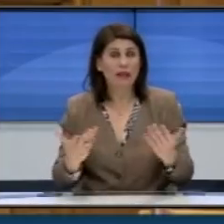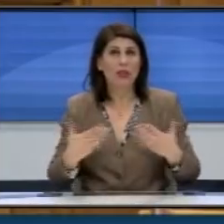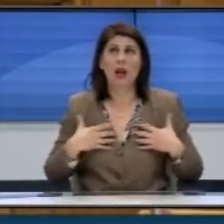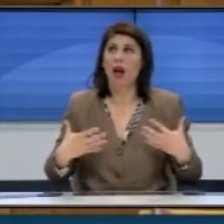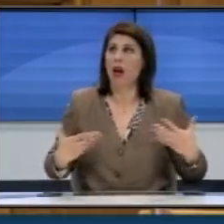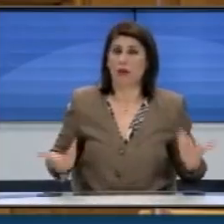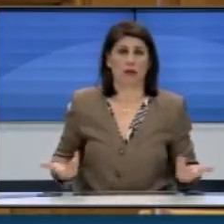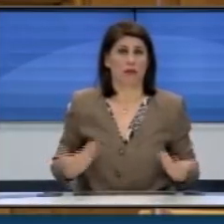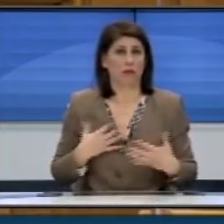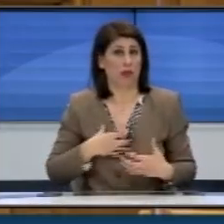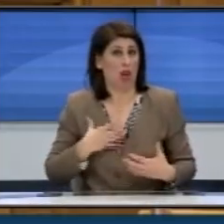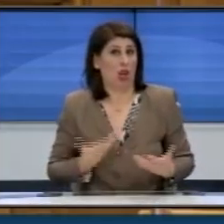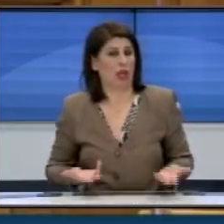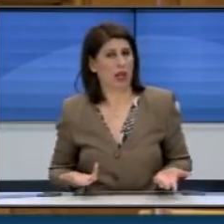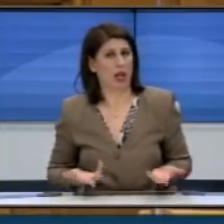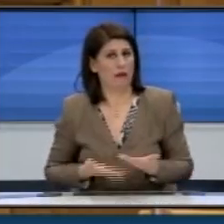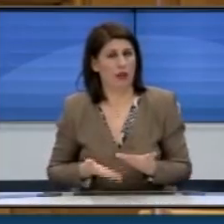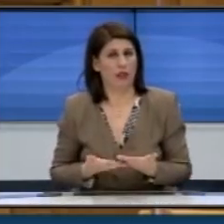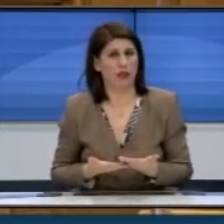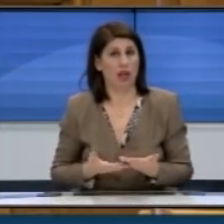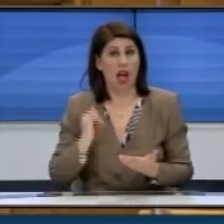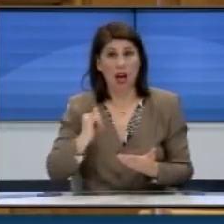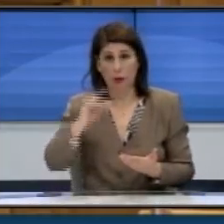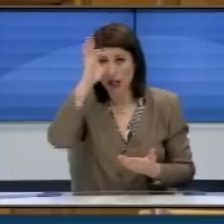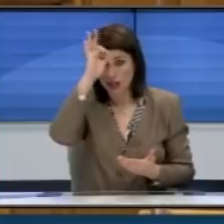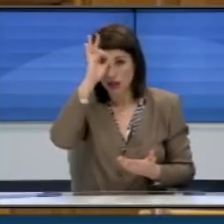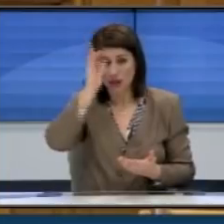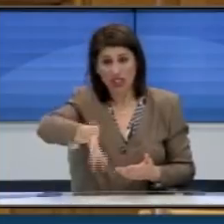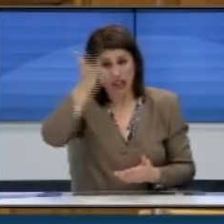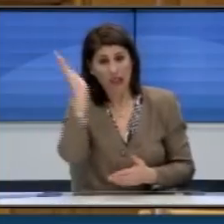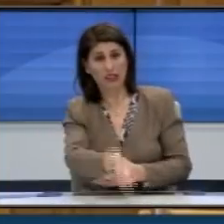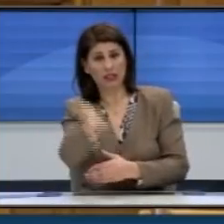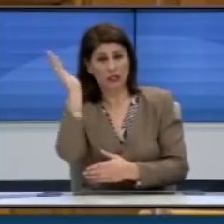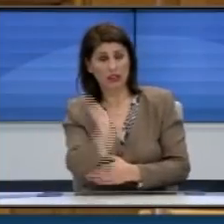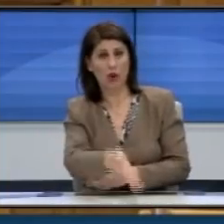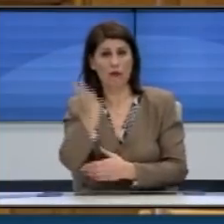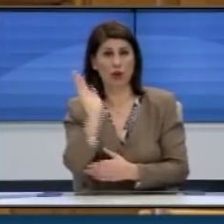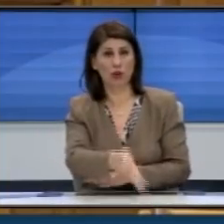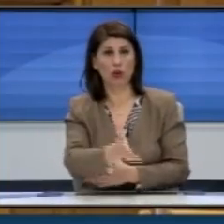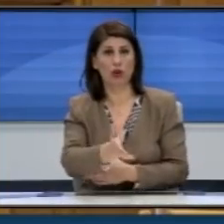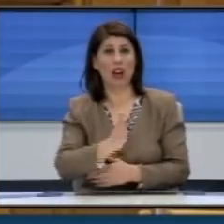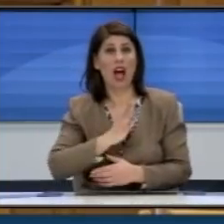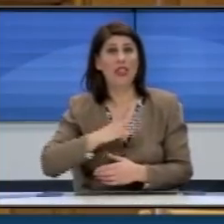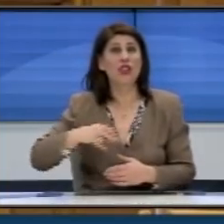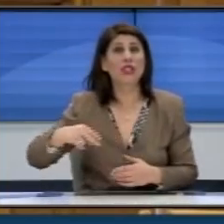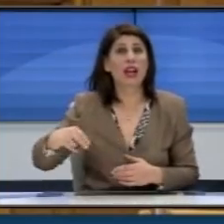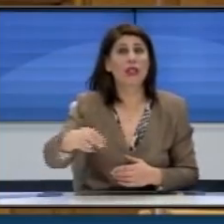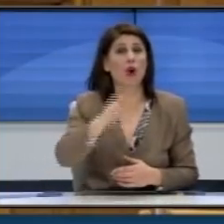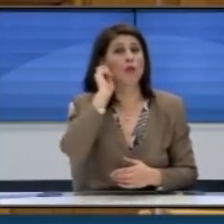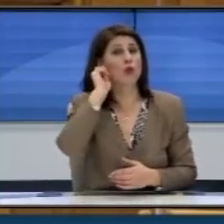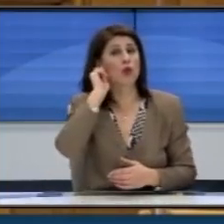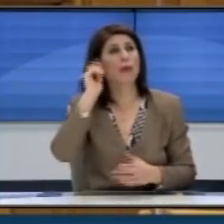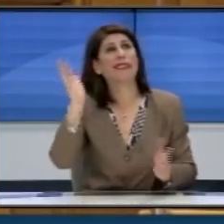κατάσταση που περνάμε όλοι. Στέλνατε ακόμα και αστυνομικούς να ξυλοφορτώνουν άδικα συνανθρώπους μας στο